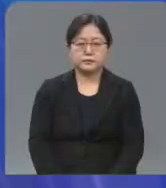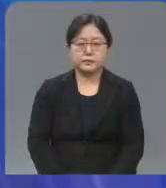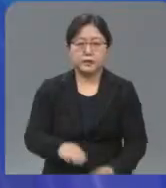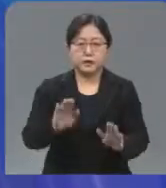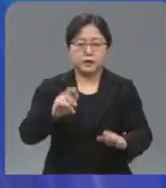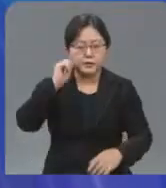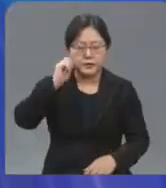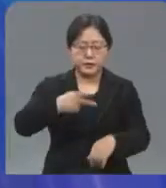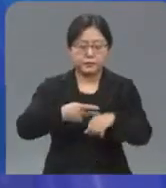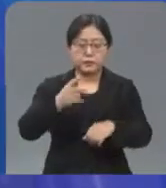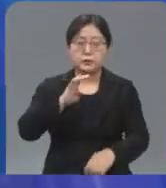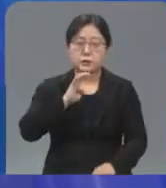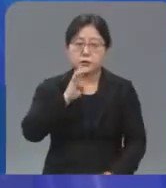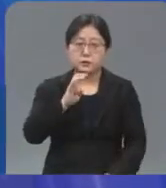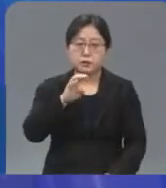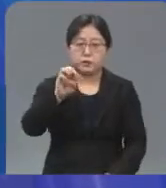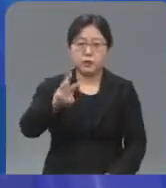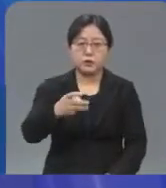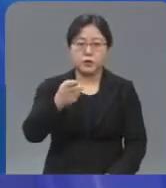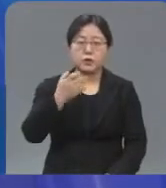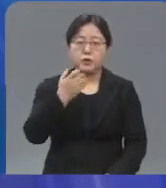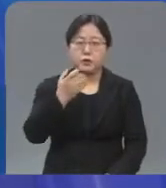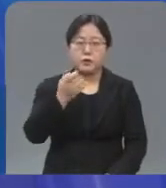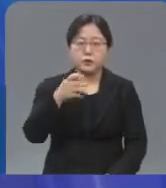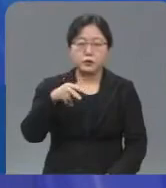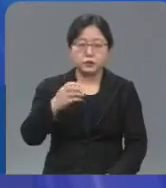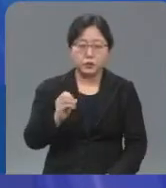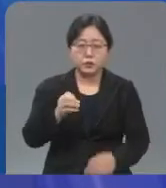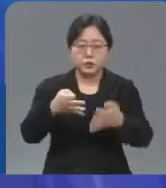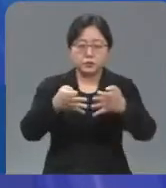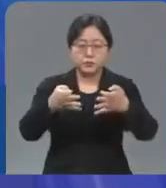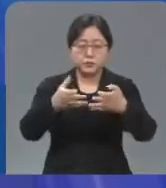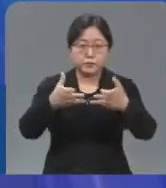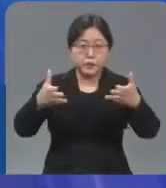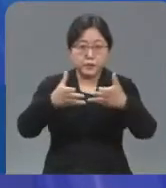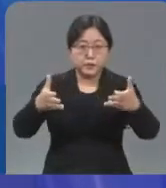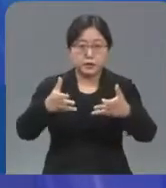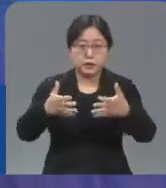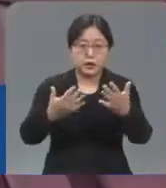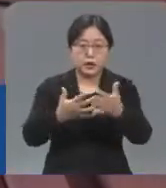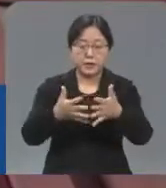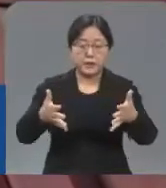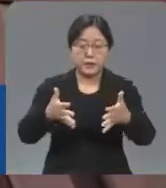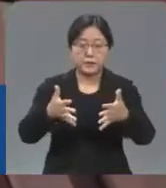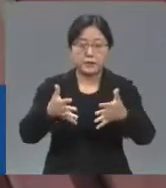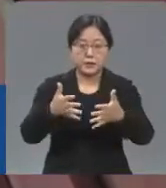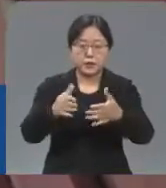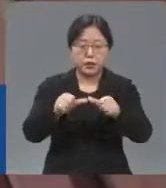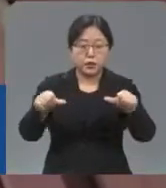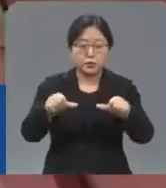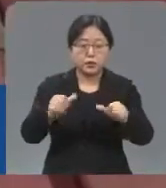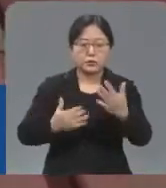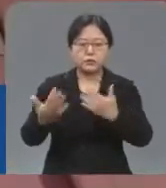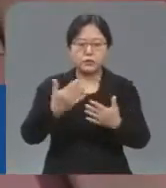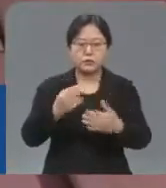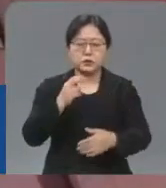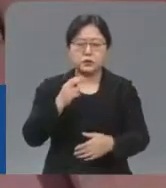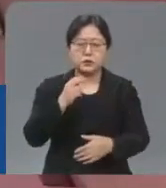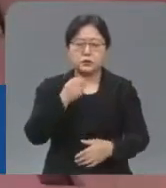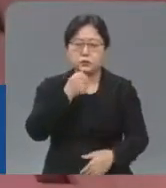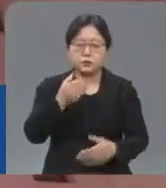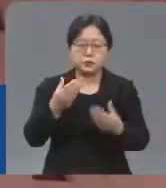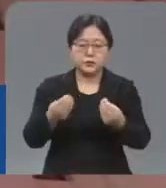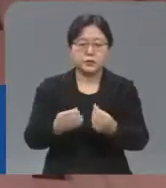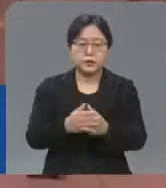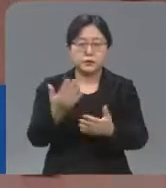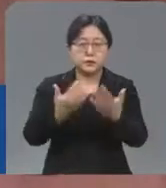오늘 새벽 2시 40분쯤 광주시 화정동의 18층짜리 아파트 5층에서 불이 나 25분 만에 진화됐습니다.